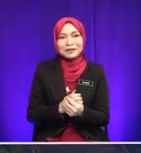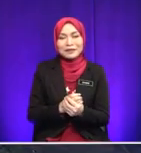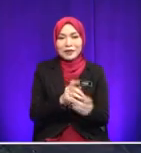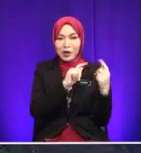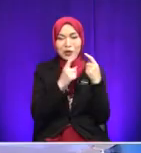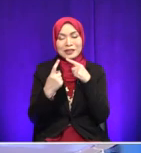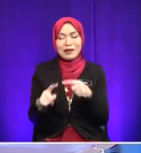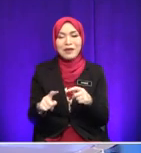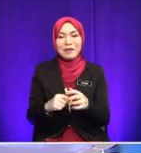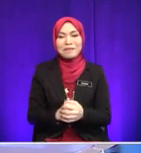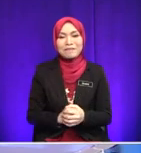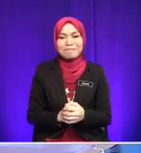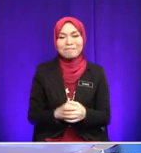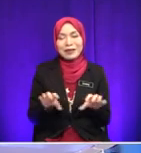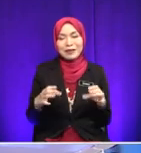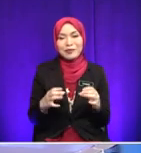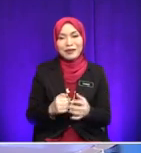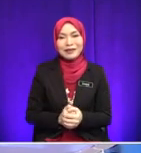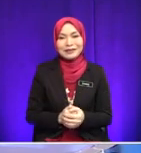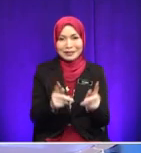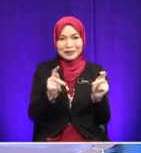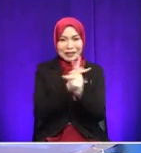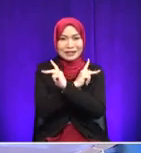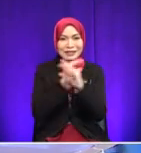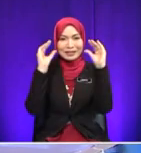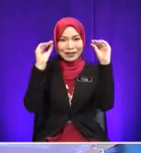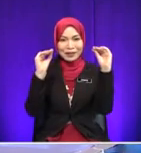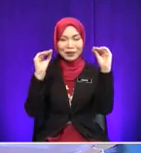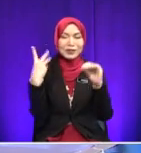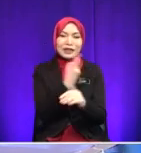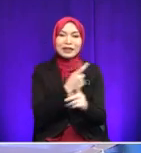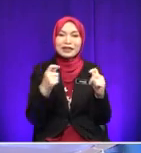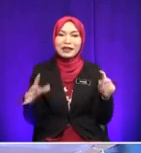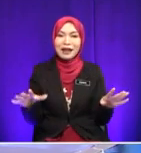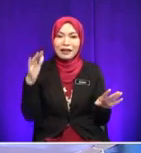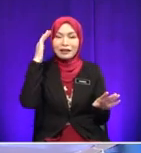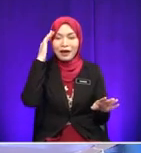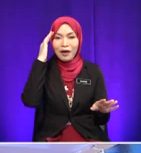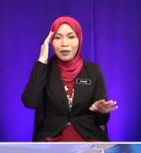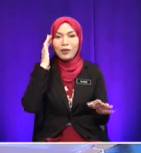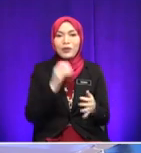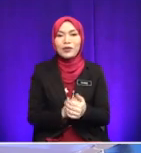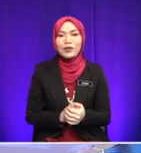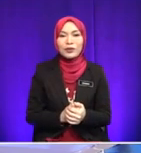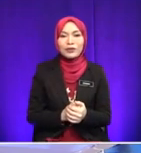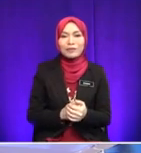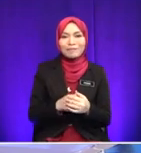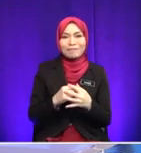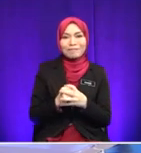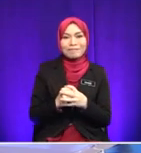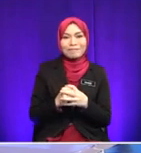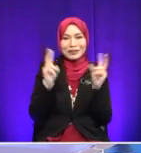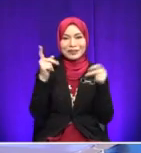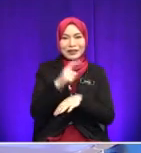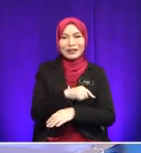Ria. Baiklah, terima kasih Cikgu Linda, dan itulah dia, kita dah pun tahu isi kandungan mengenai sentuhan diplomasi negara. Kita berehat dulu sebentar,